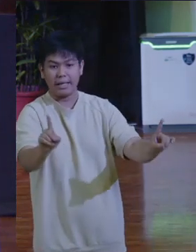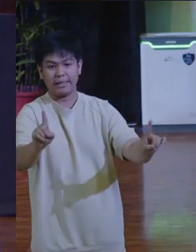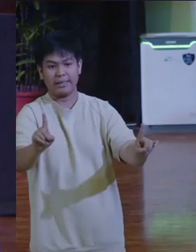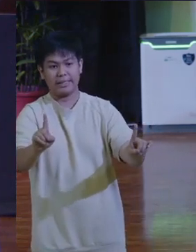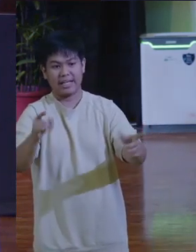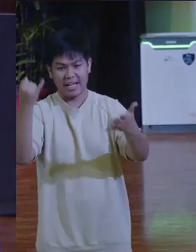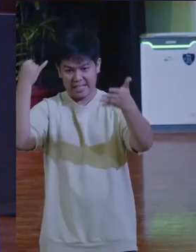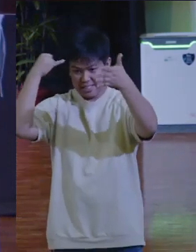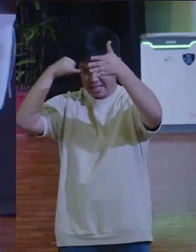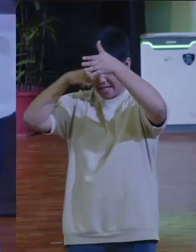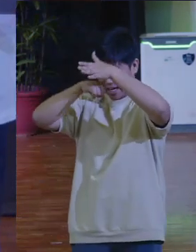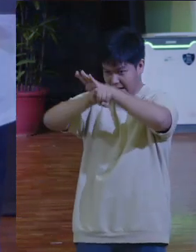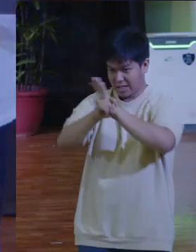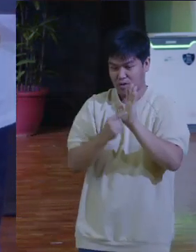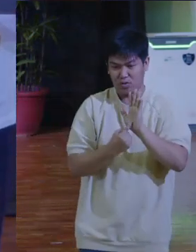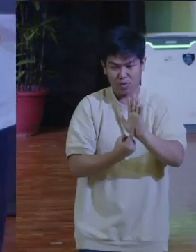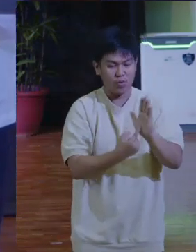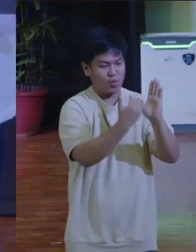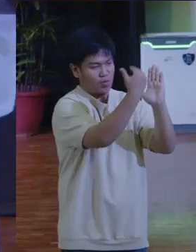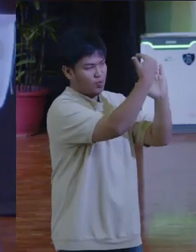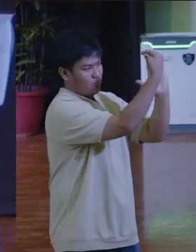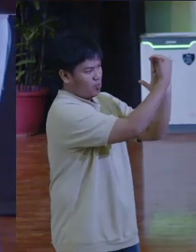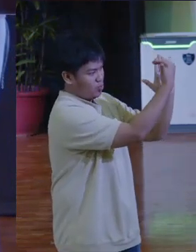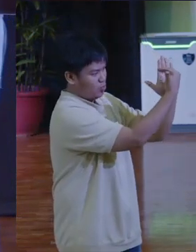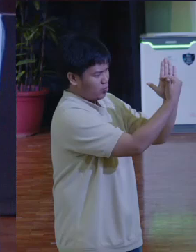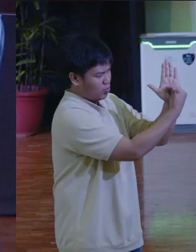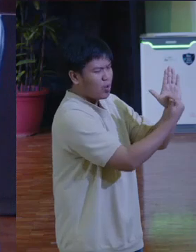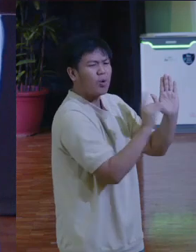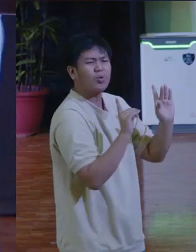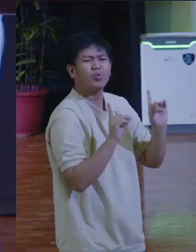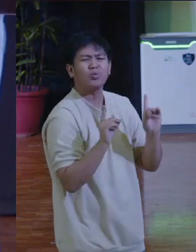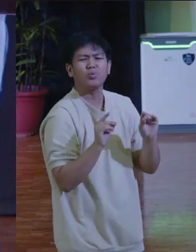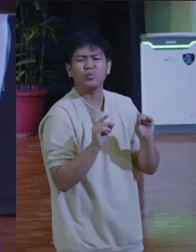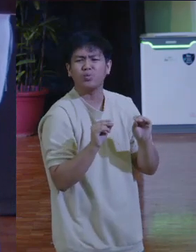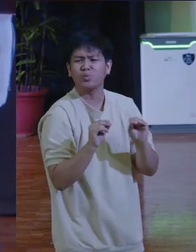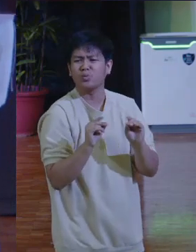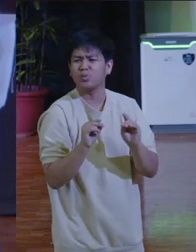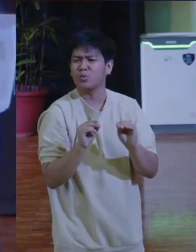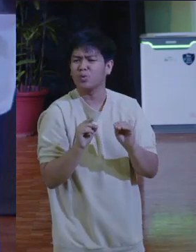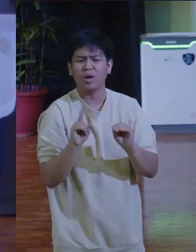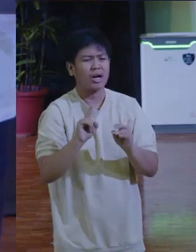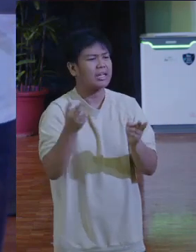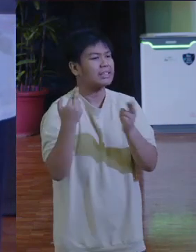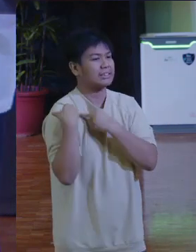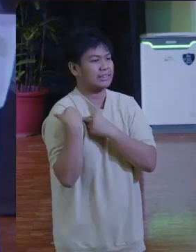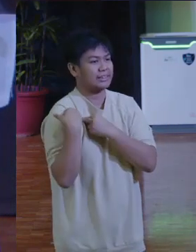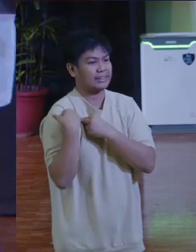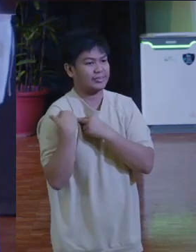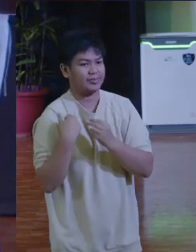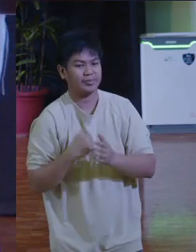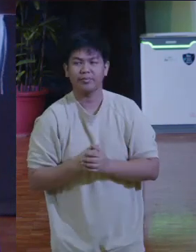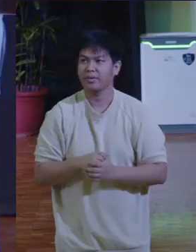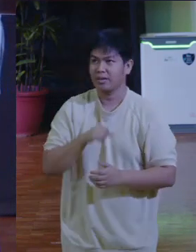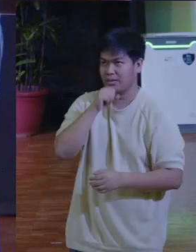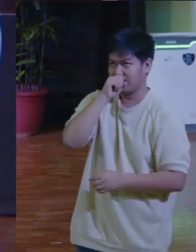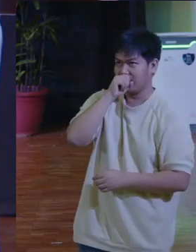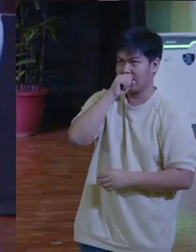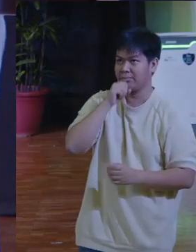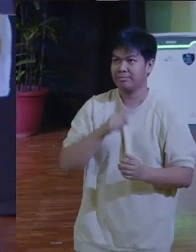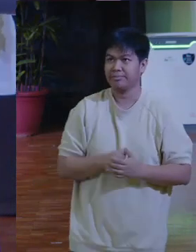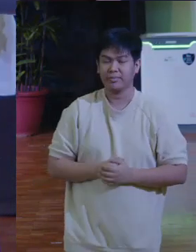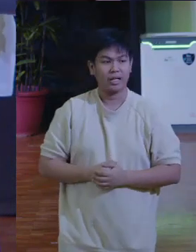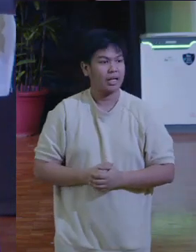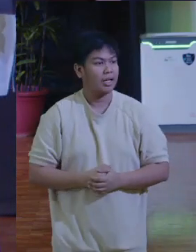ang misyon nitong hinirang ng Diyos. Ang sabi niya doon, to bring good news to the poor. Meron po ba